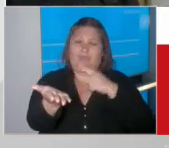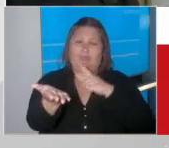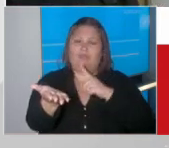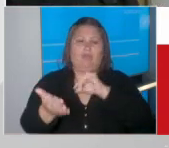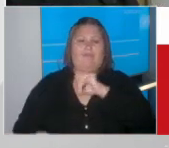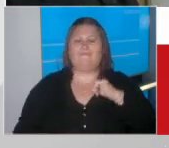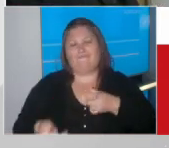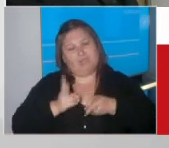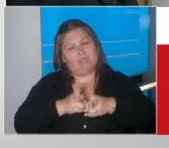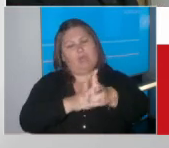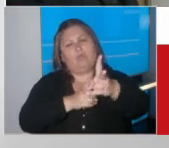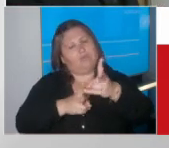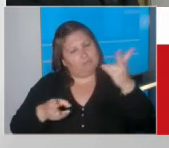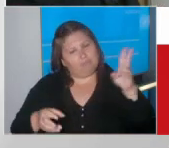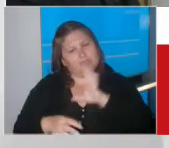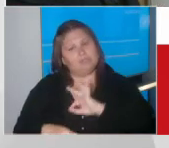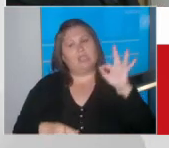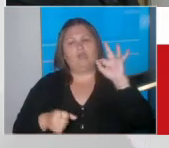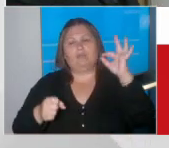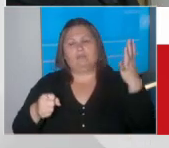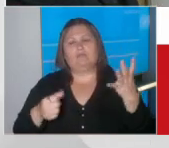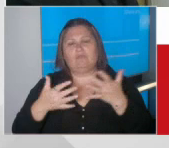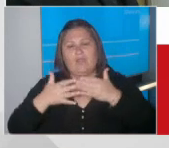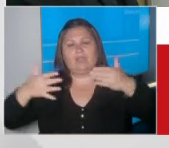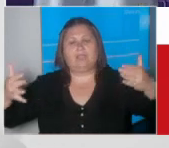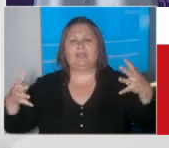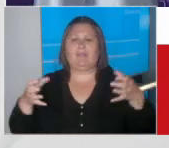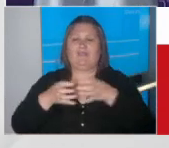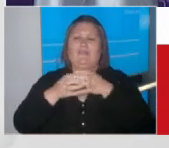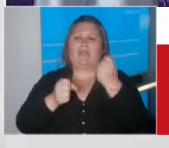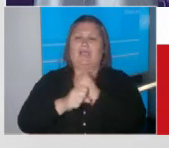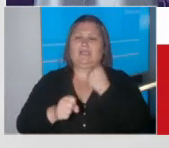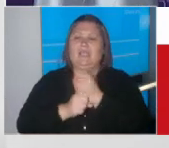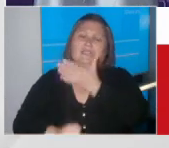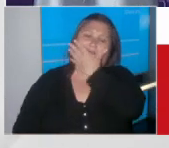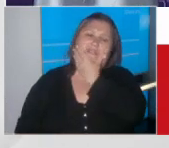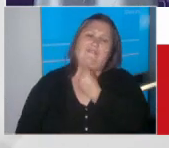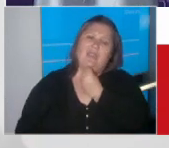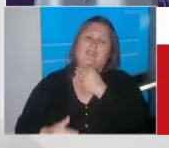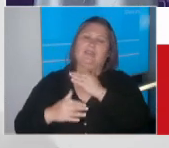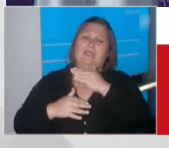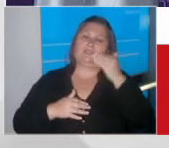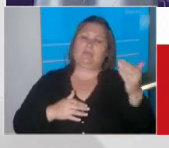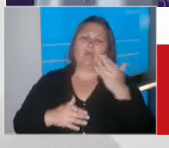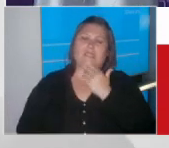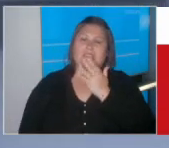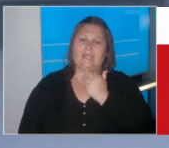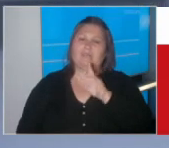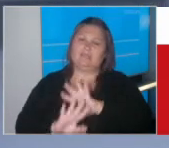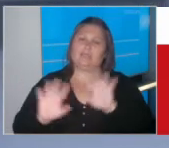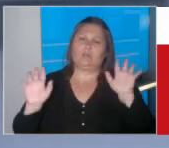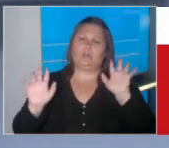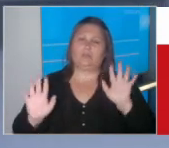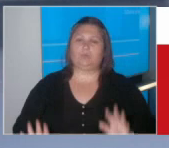לבד, נעשה את זה בהצטיינות, נגדיל את המפלגה, ונעשה את זה לתפארת השמאל הציוני. זה מה שאני יכול להגיד בנושא הזה.